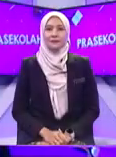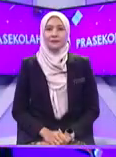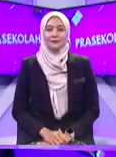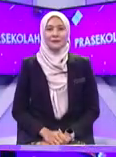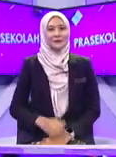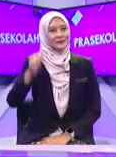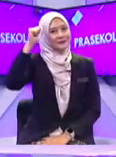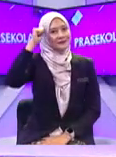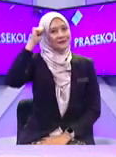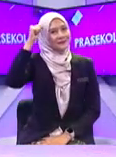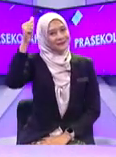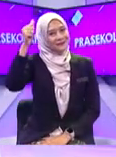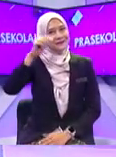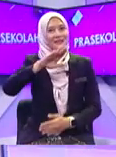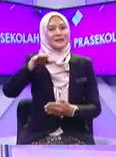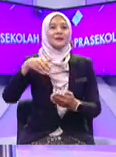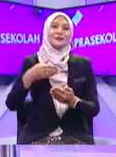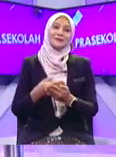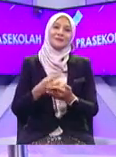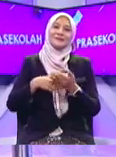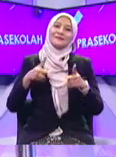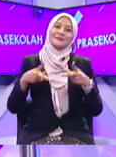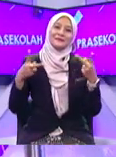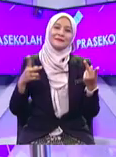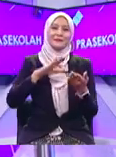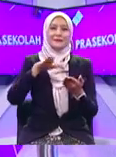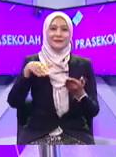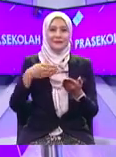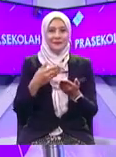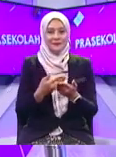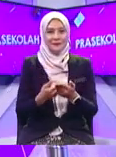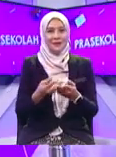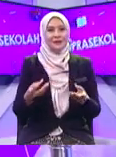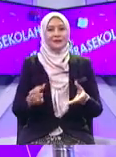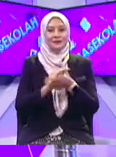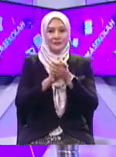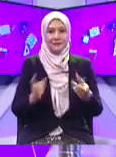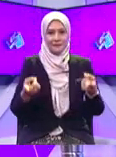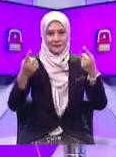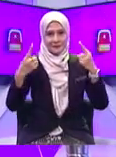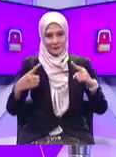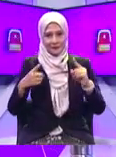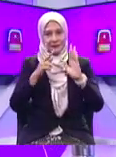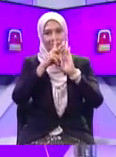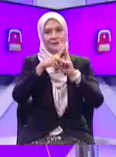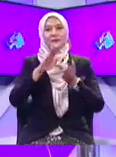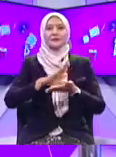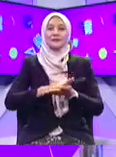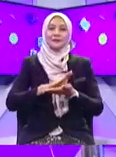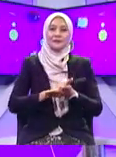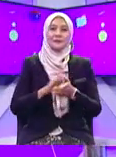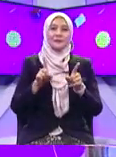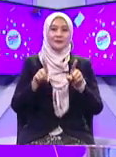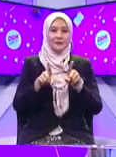Assalamualaikum adik-adik apa kabar semua selamat datang ke pra sekolah bersama dengan saya Lukman